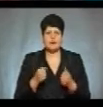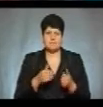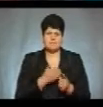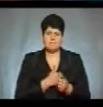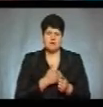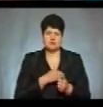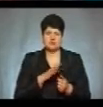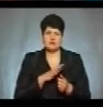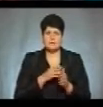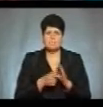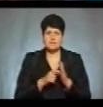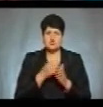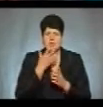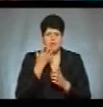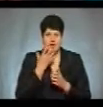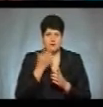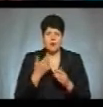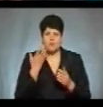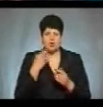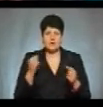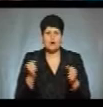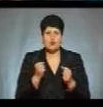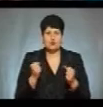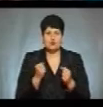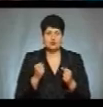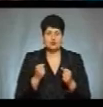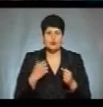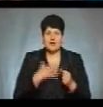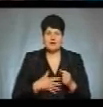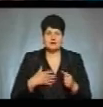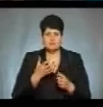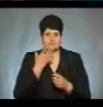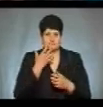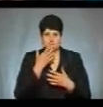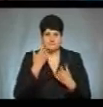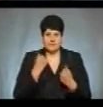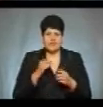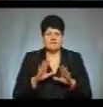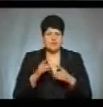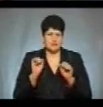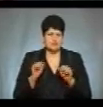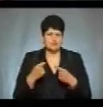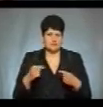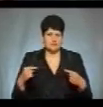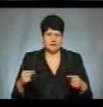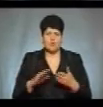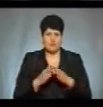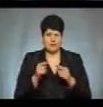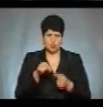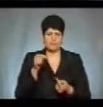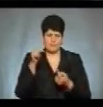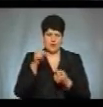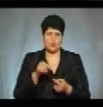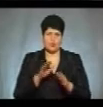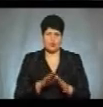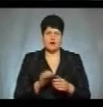щоб були приміщення теплі, бо коли холодні, то організм не розігрітий, то всякі можуть бути випадки. Умови нам тут підходять. Артур